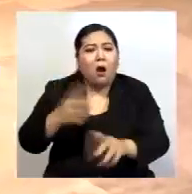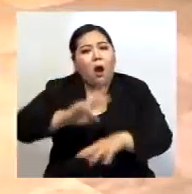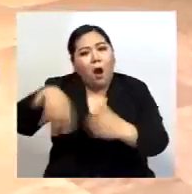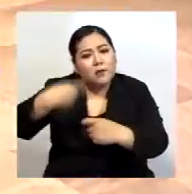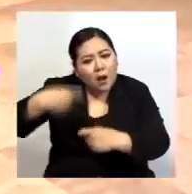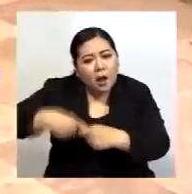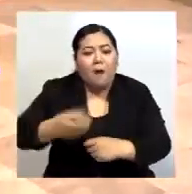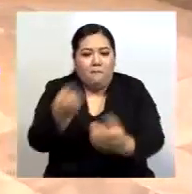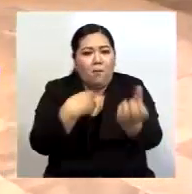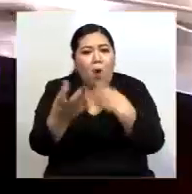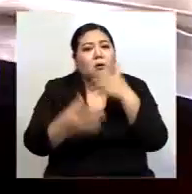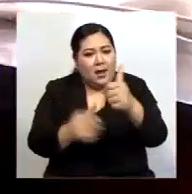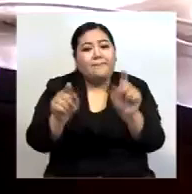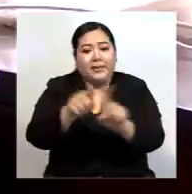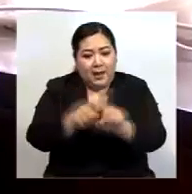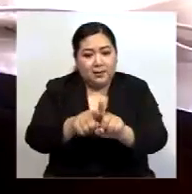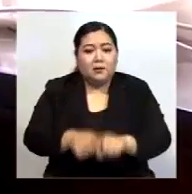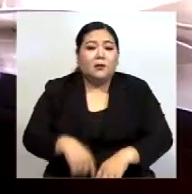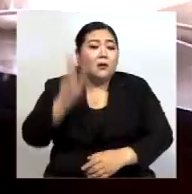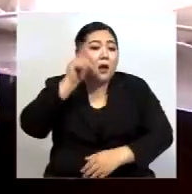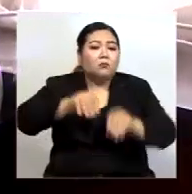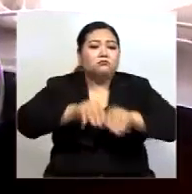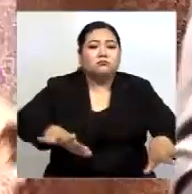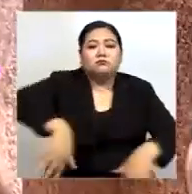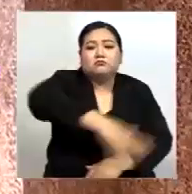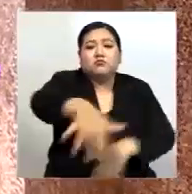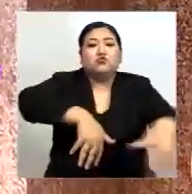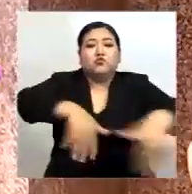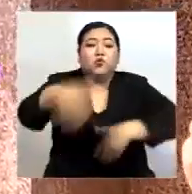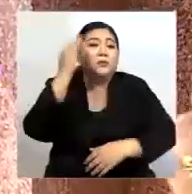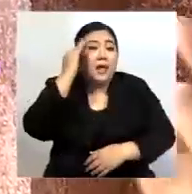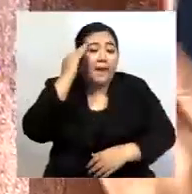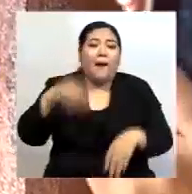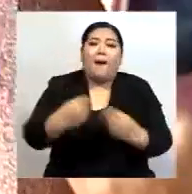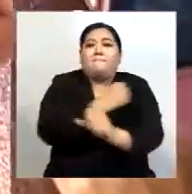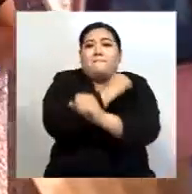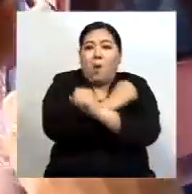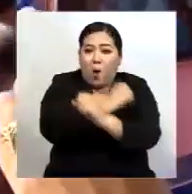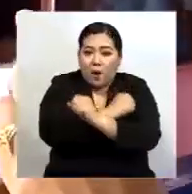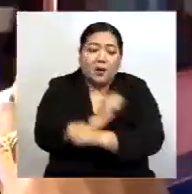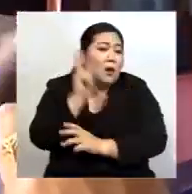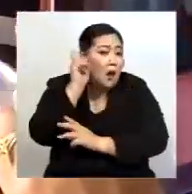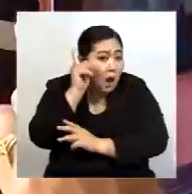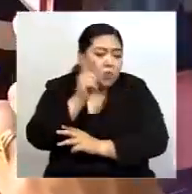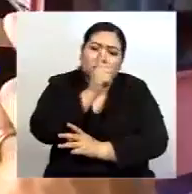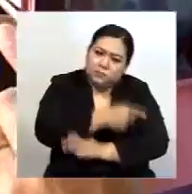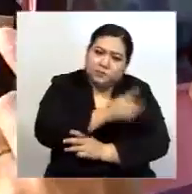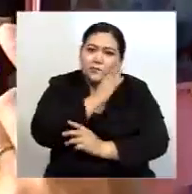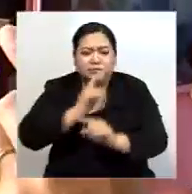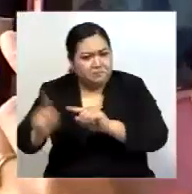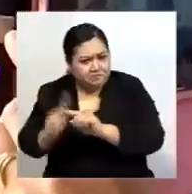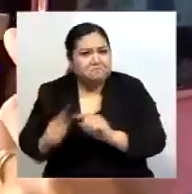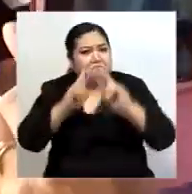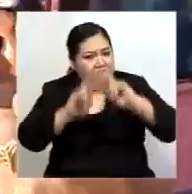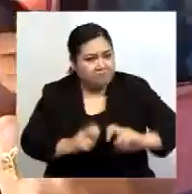ที่จะประสานให้กับหน่วยงานที่เกี่ยวข้องแจ้งให้กับประชาชนรับทราบถือว่าเป็นการป้องกันชี้แจงข้อเท็จจริงต่างๆโด